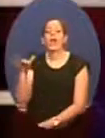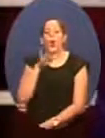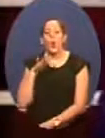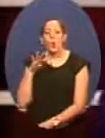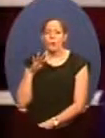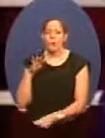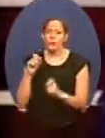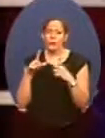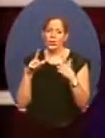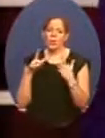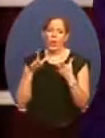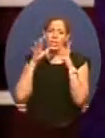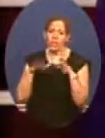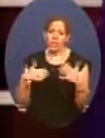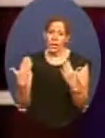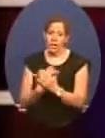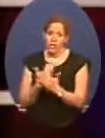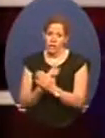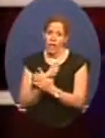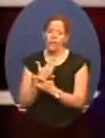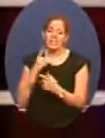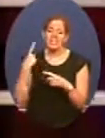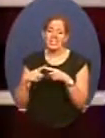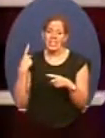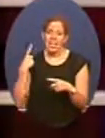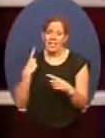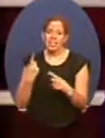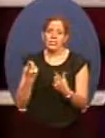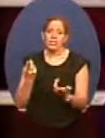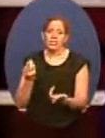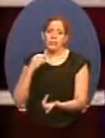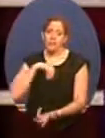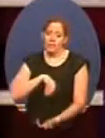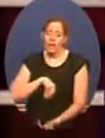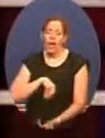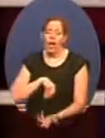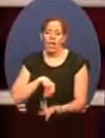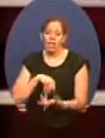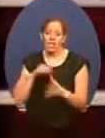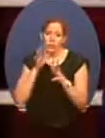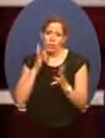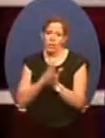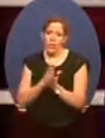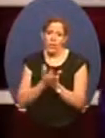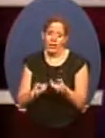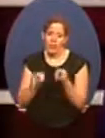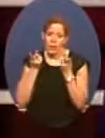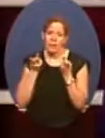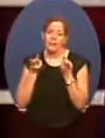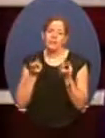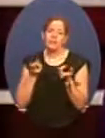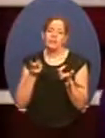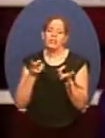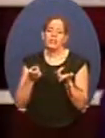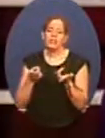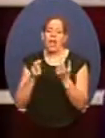מתעוררת אל תוך האנטישמיות חדשה, או צריך לדייק, מפנימה אנטישמיות שכבר קיימת, אנטישמיות מוסלמית של מהגרים